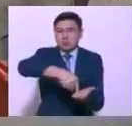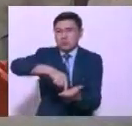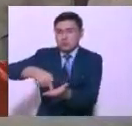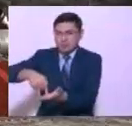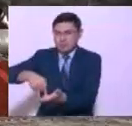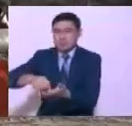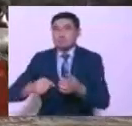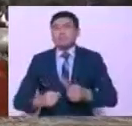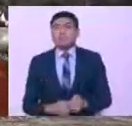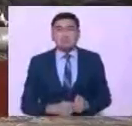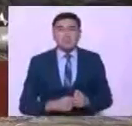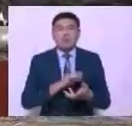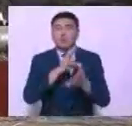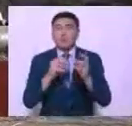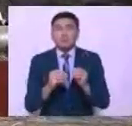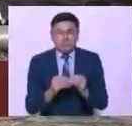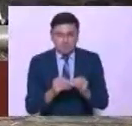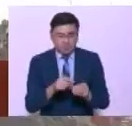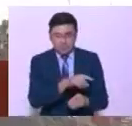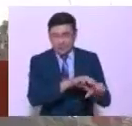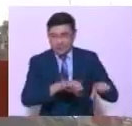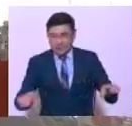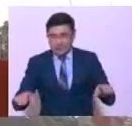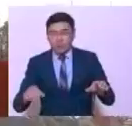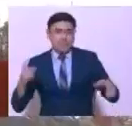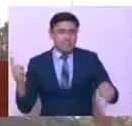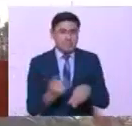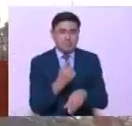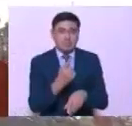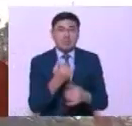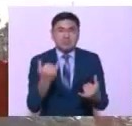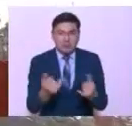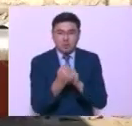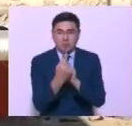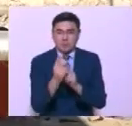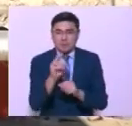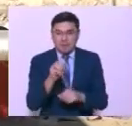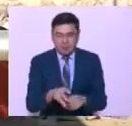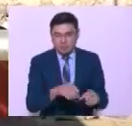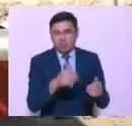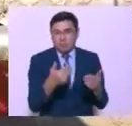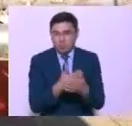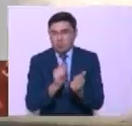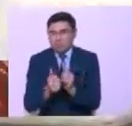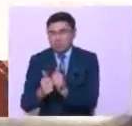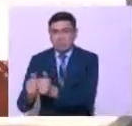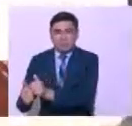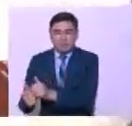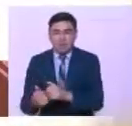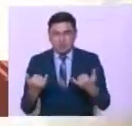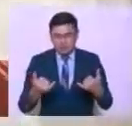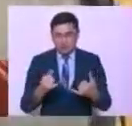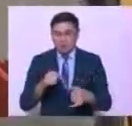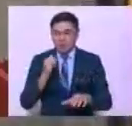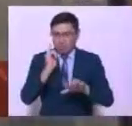жылу құбырлары 60 жылда алғаш рет жаңартылып жатыр. Биыл 11 шақырым құбыр ауыстырылады. Қазіргі сәтте дәнекерлеушілердің жұмысы қарбалас